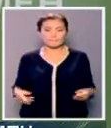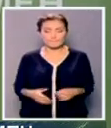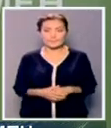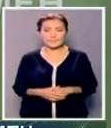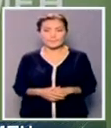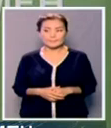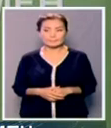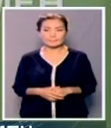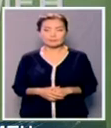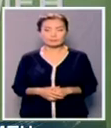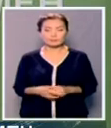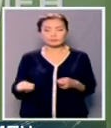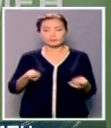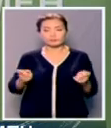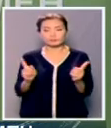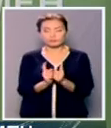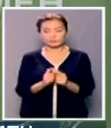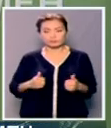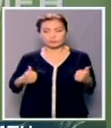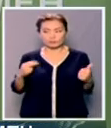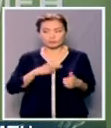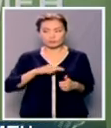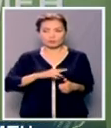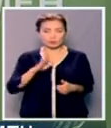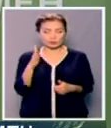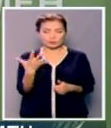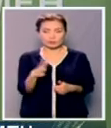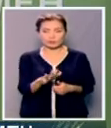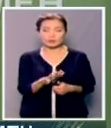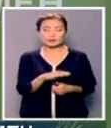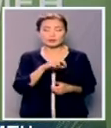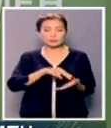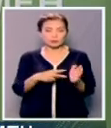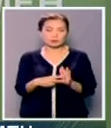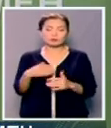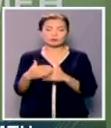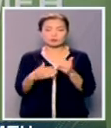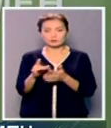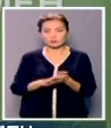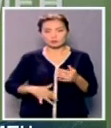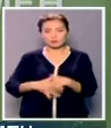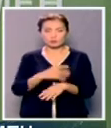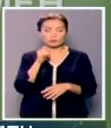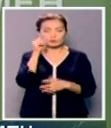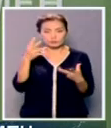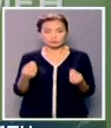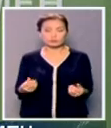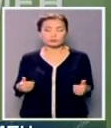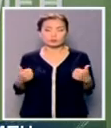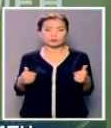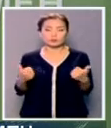үкіметтік емес ұйымдардың жетекшілерімен кездесуде қорғалған 5 жобаның ары қарайғы тағдыры елдің ертеңі үшін,